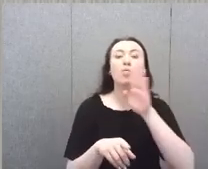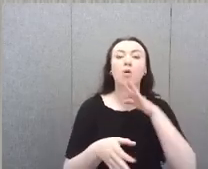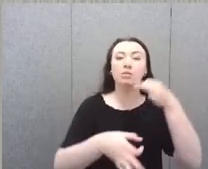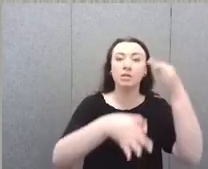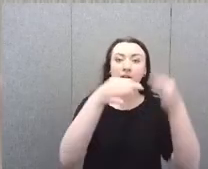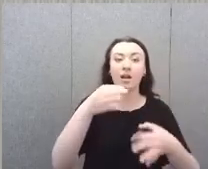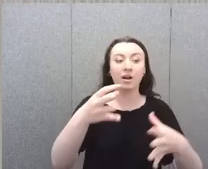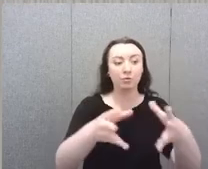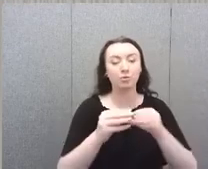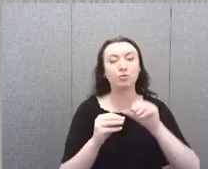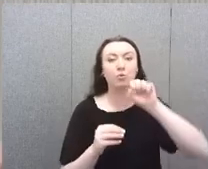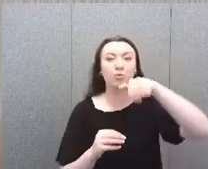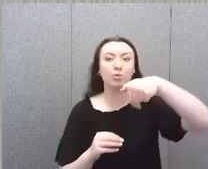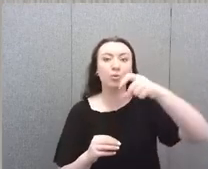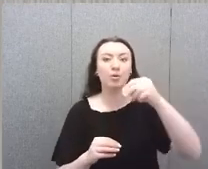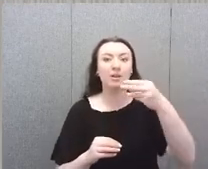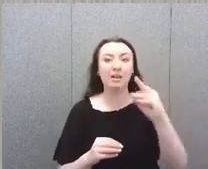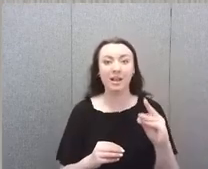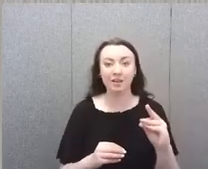общественностью, журналист.